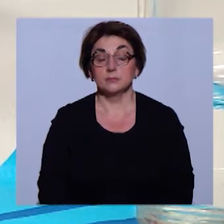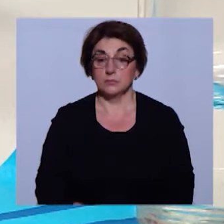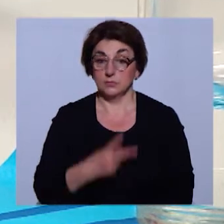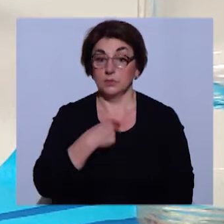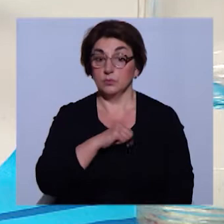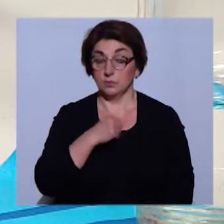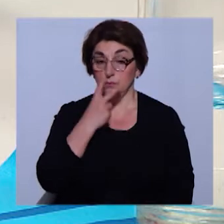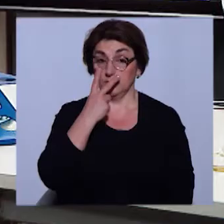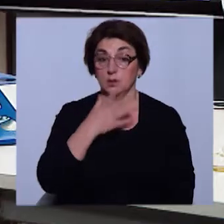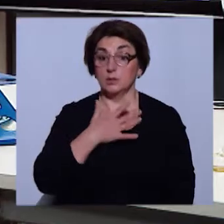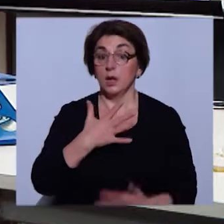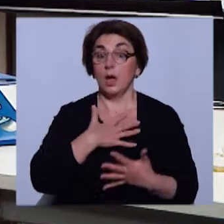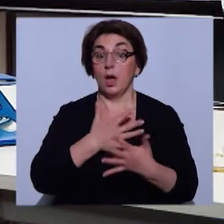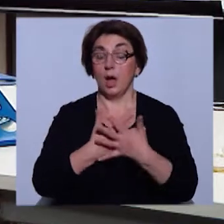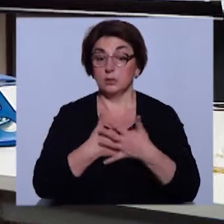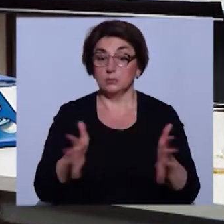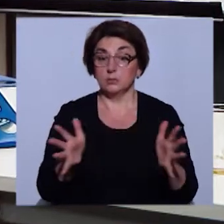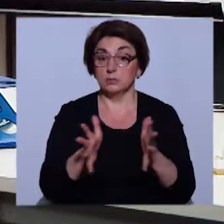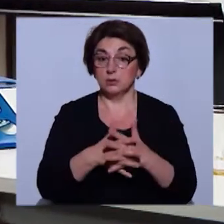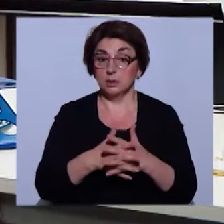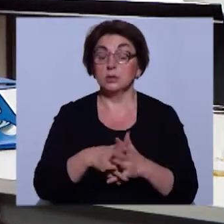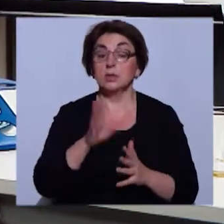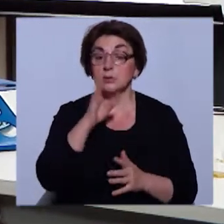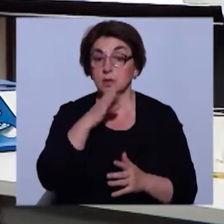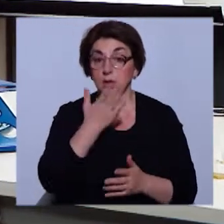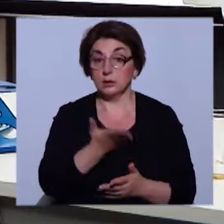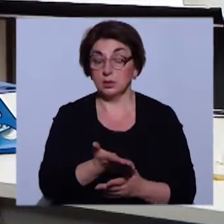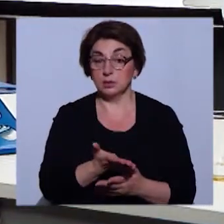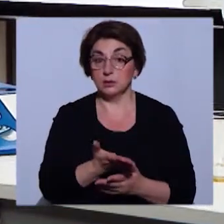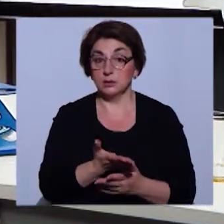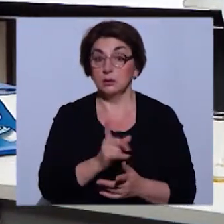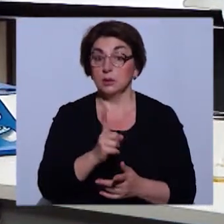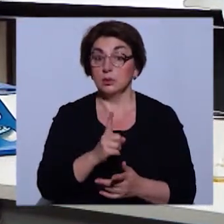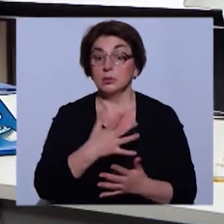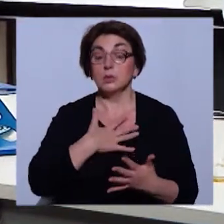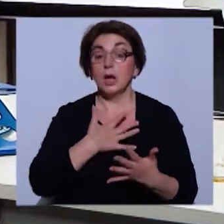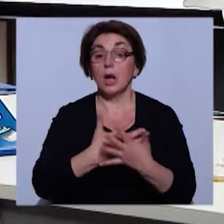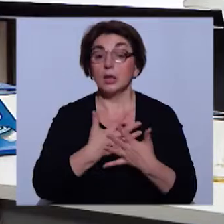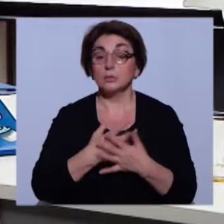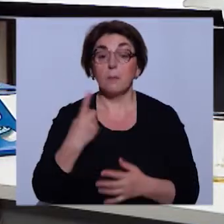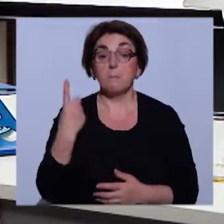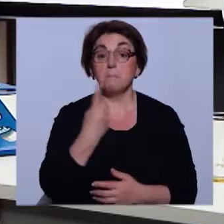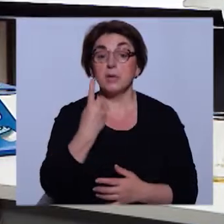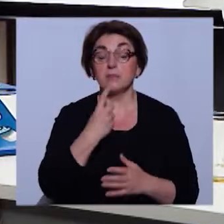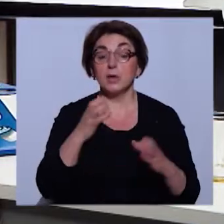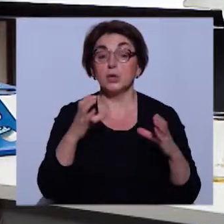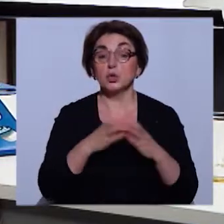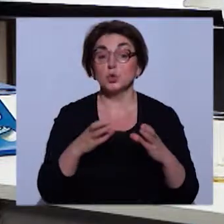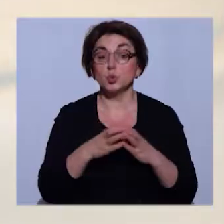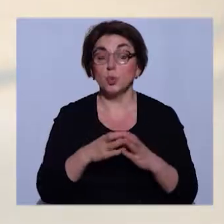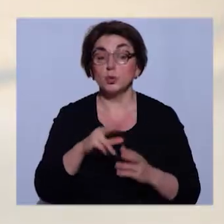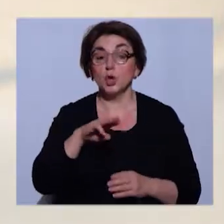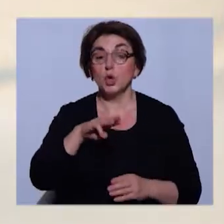თქვენ ხედავთ, ნატრიუმი აქტიურად შევიდა რეაქციაში წყალთან, რადგან ის აქტიური პირველი ჯგუფის ტუტე